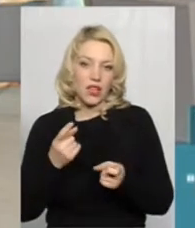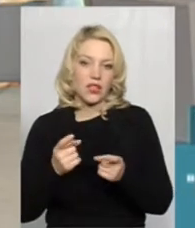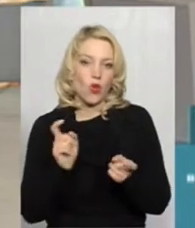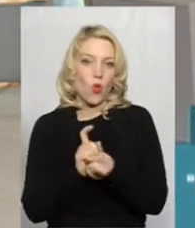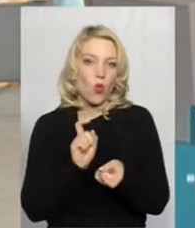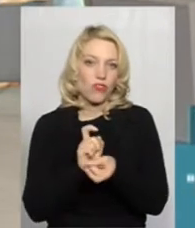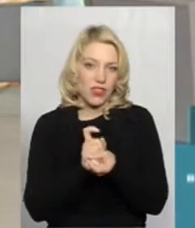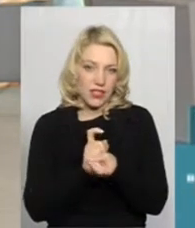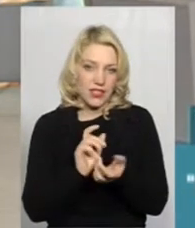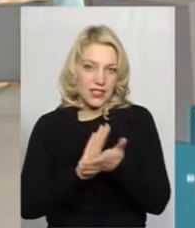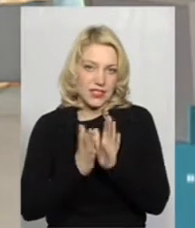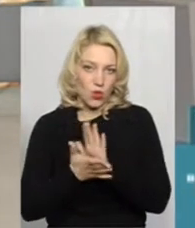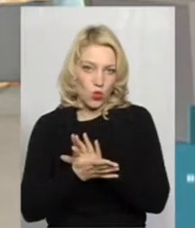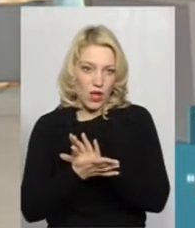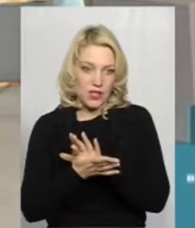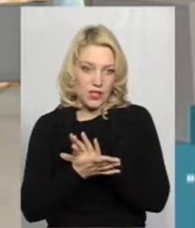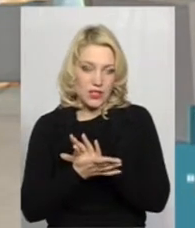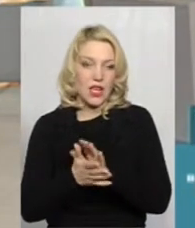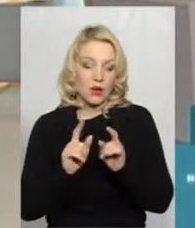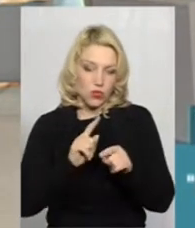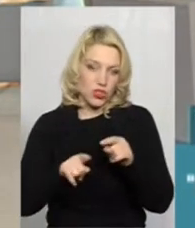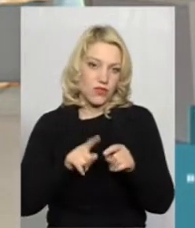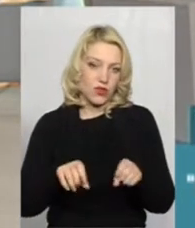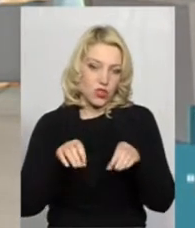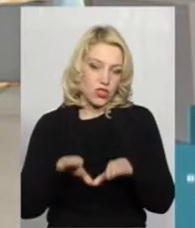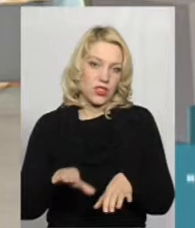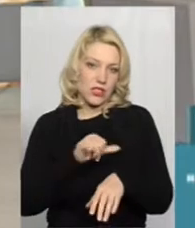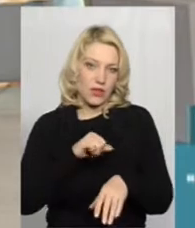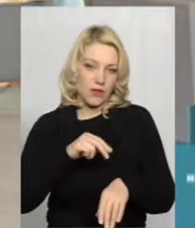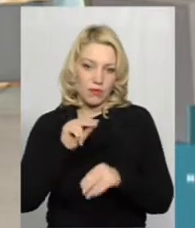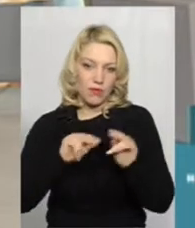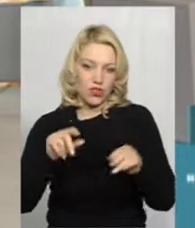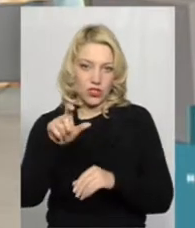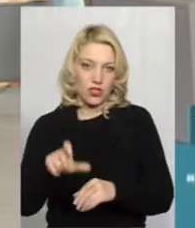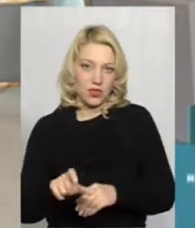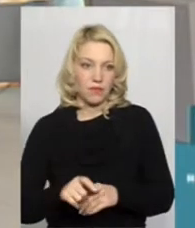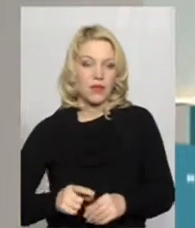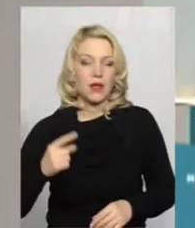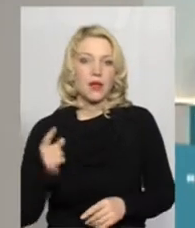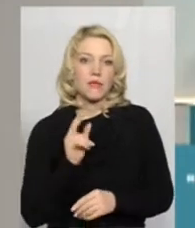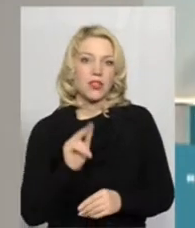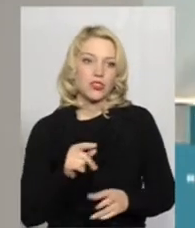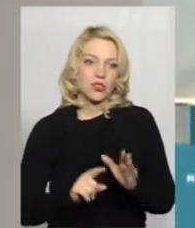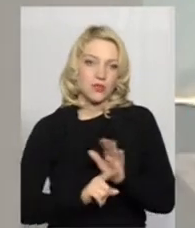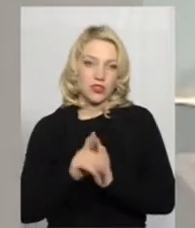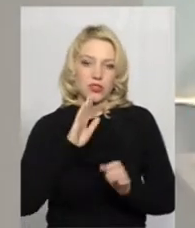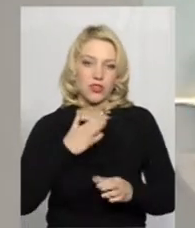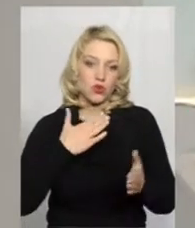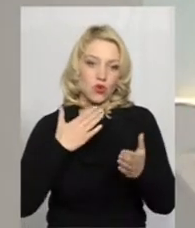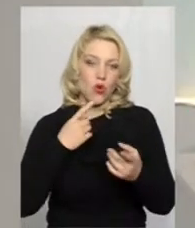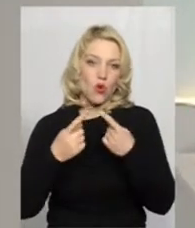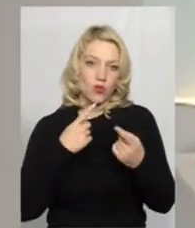якщо будуть виникати, то вони будуть з легкістю розв'язуватися самим вчителем. Перш ніж продовжити нашу